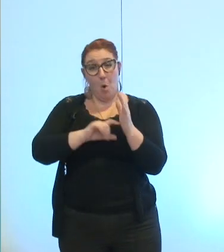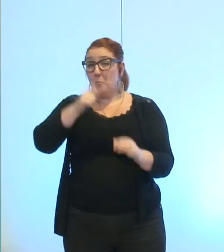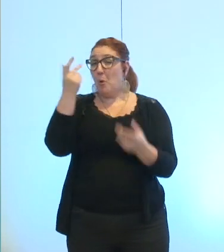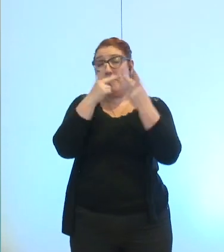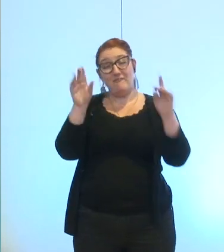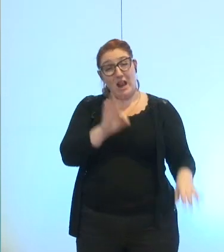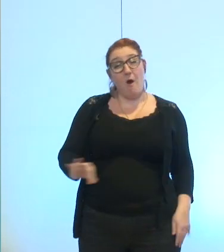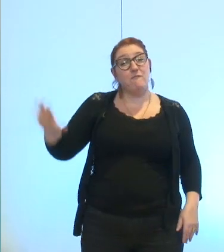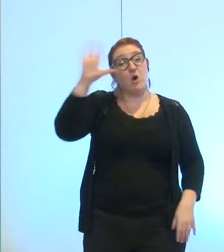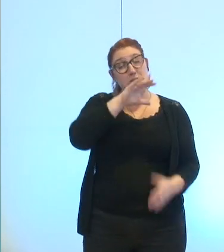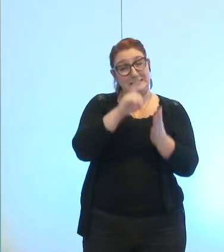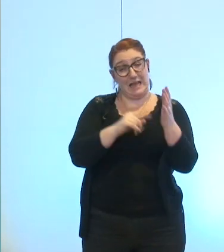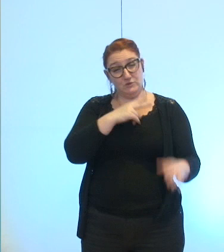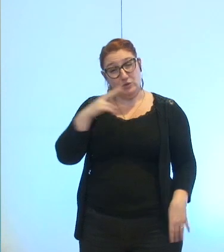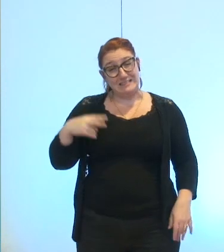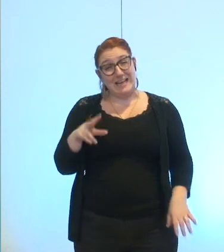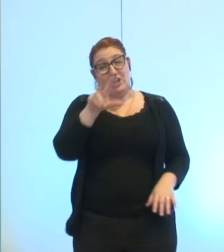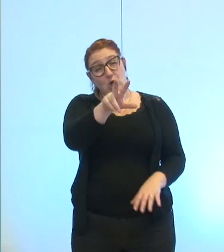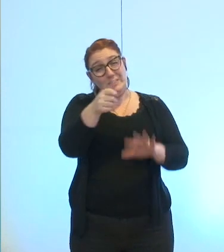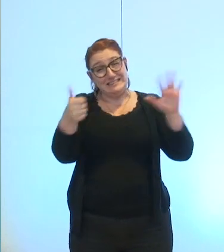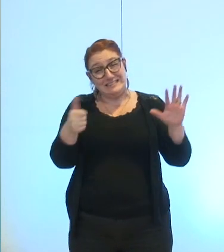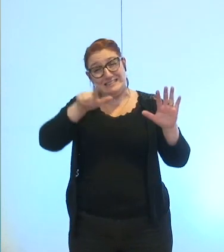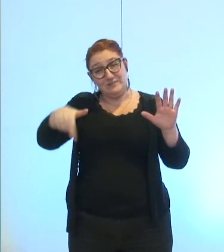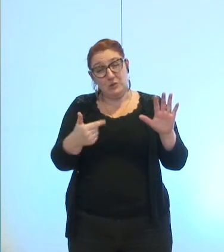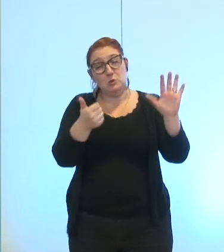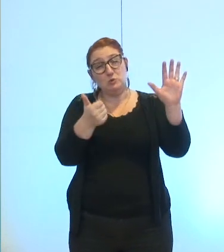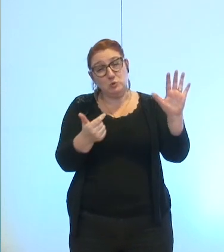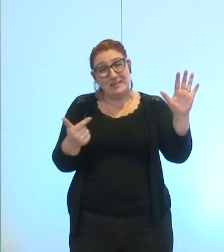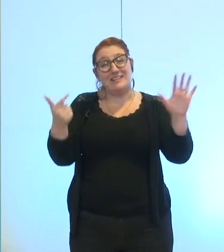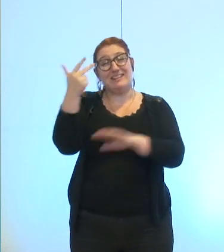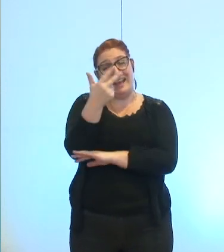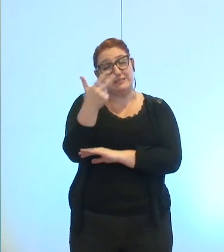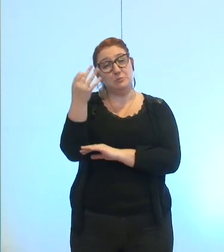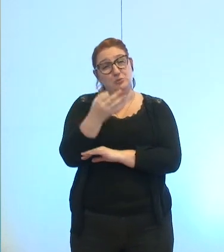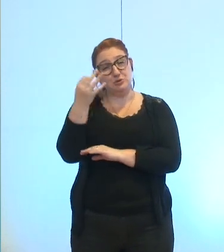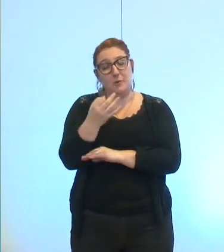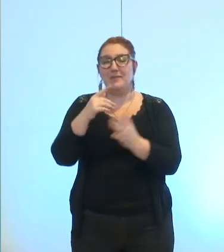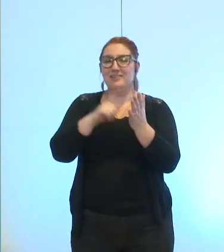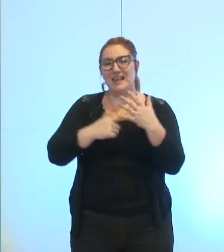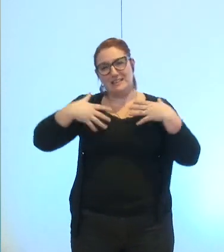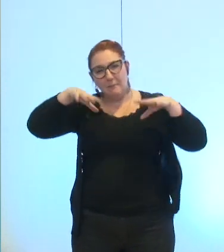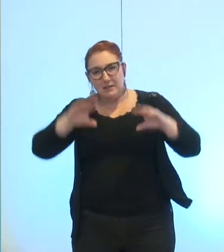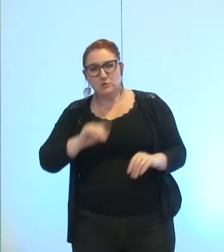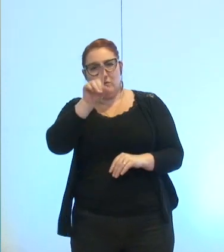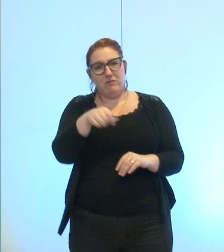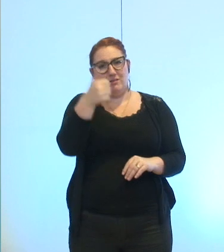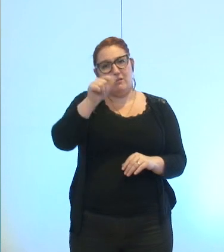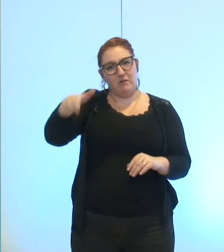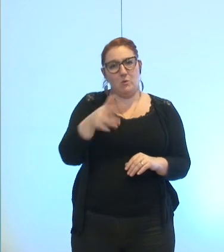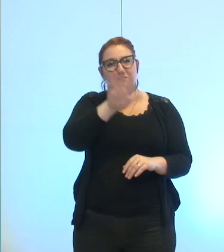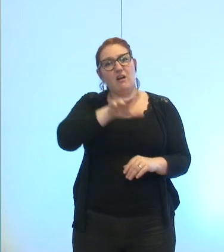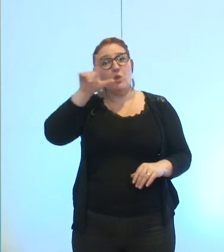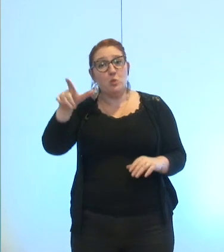taux de taxe foncière de 36,73 %. et un taux de taxe d'habitation de 21 52